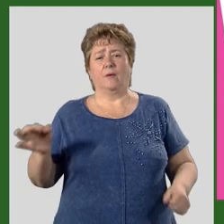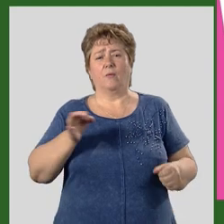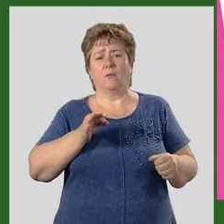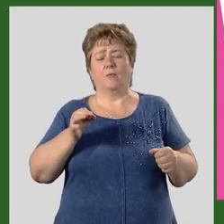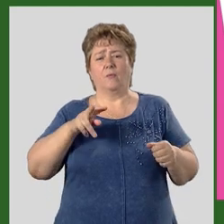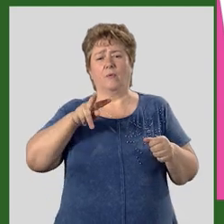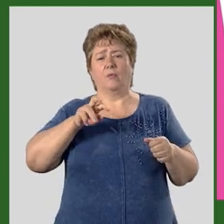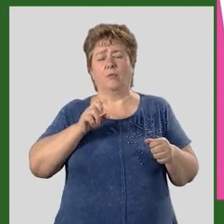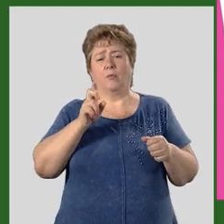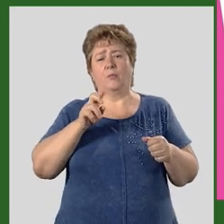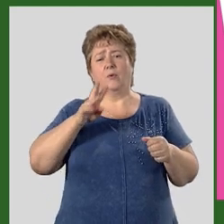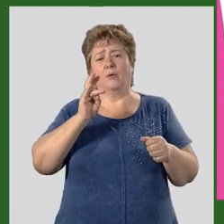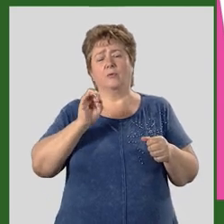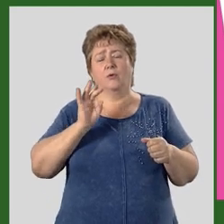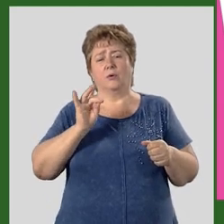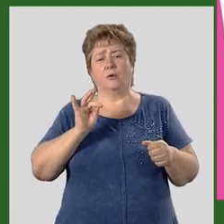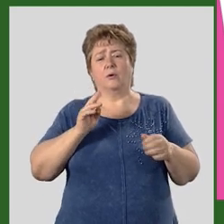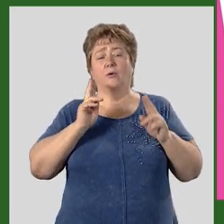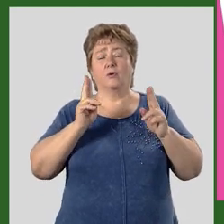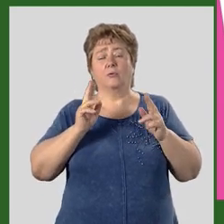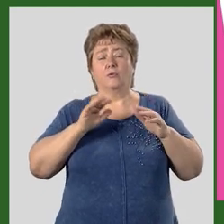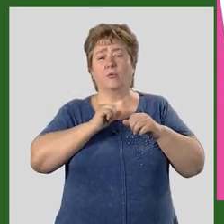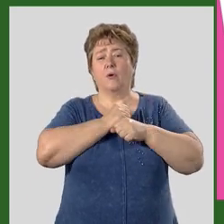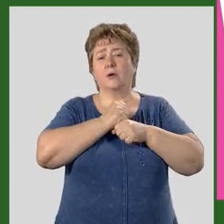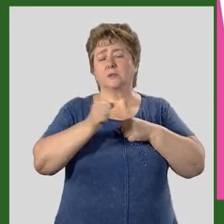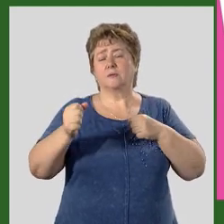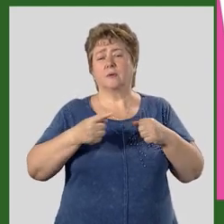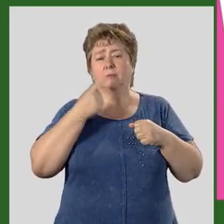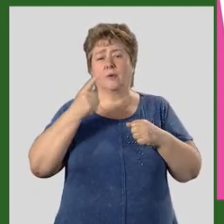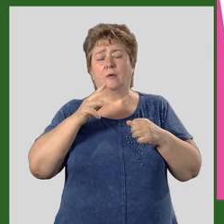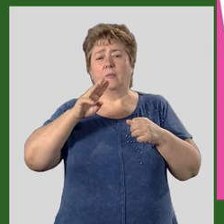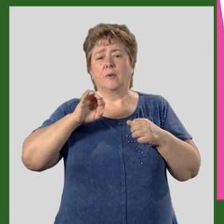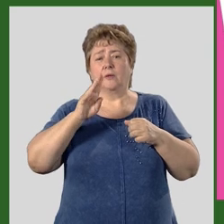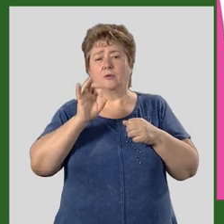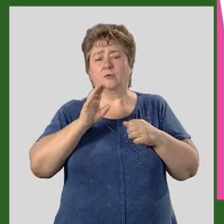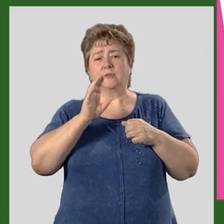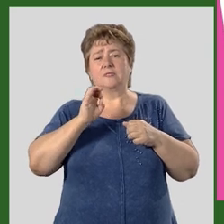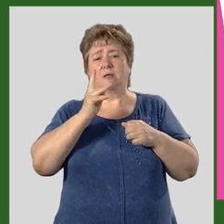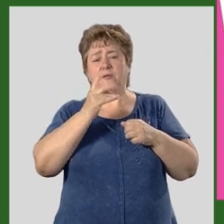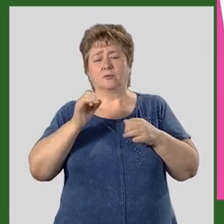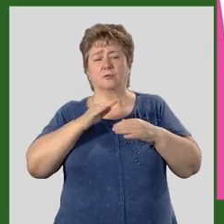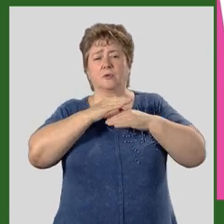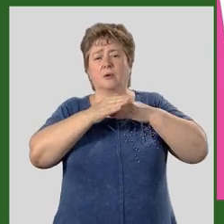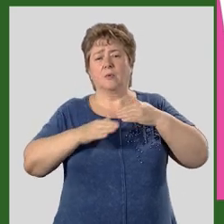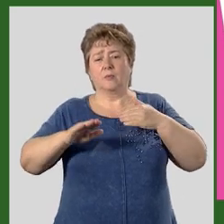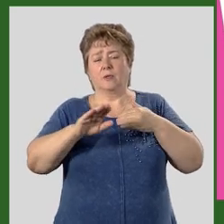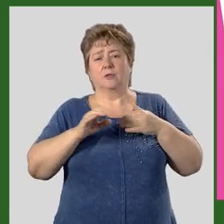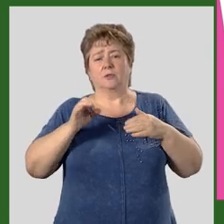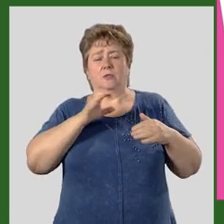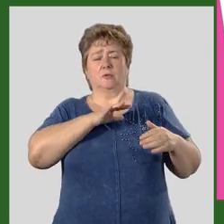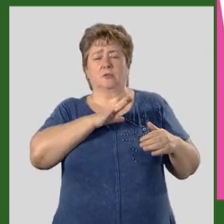Озеро Лобнор. Кто основал первую метеостанцию на побережье